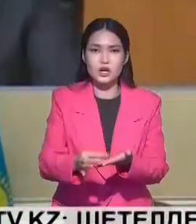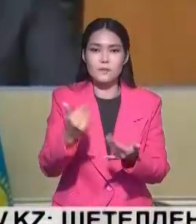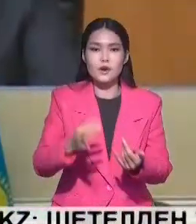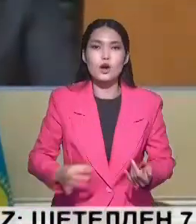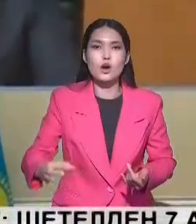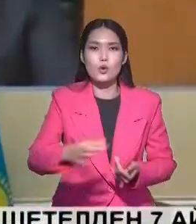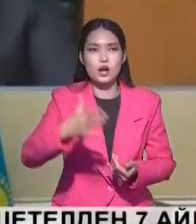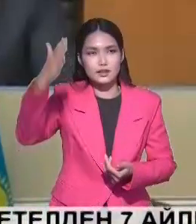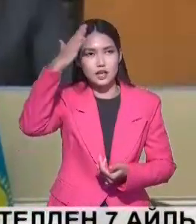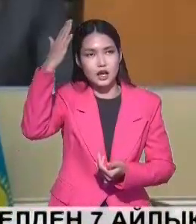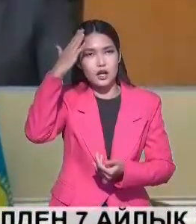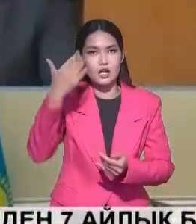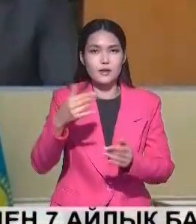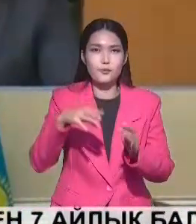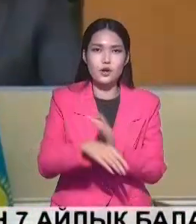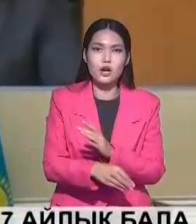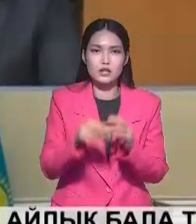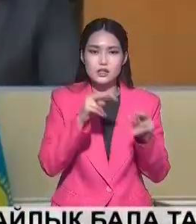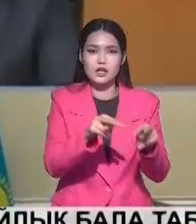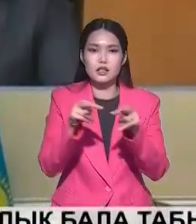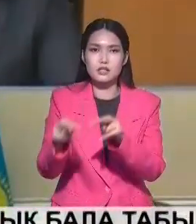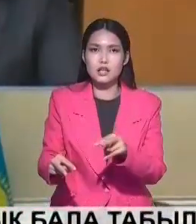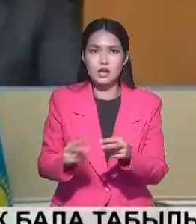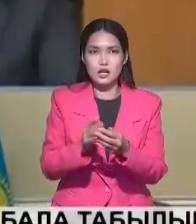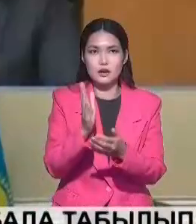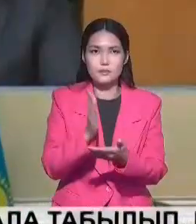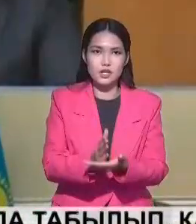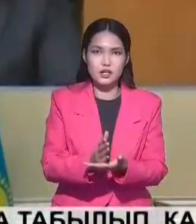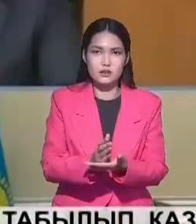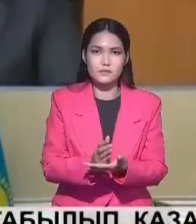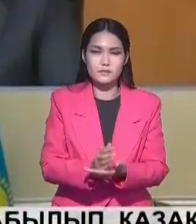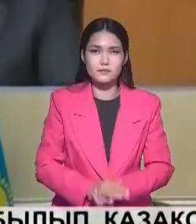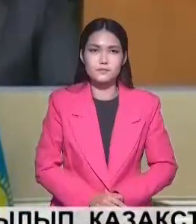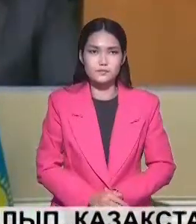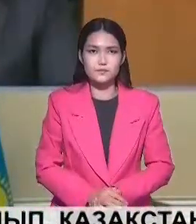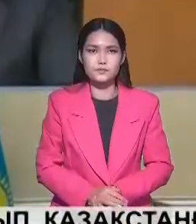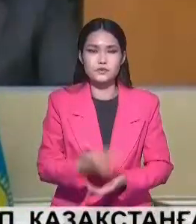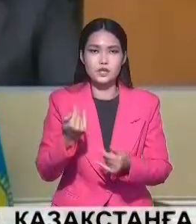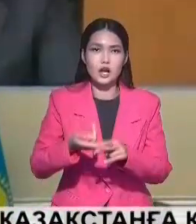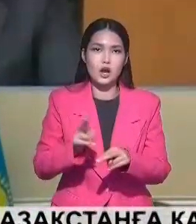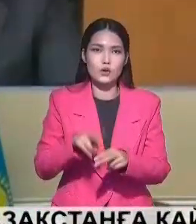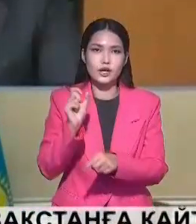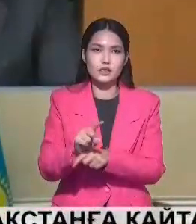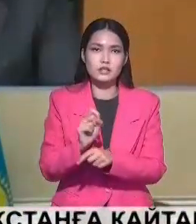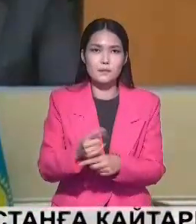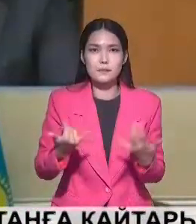әкімдігі тарапынан тиісті бақылаудың жоқтығы. Менің тапсырмам бойынша қазір